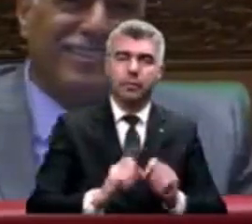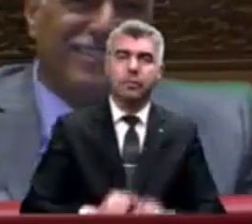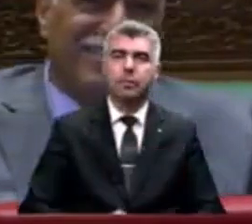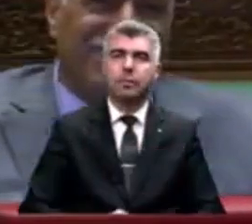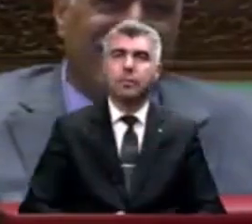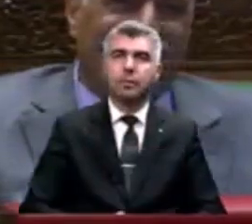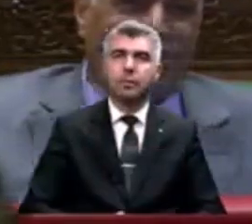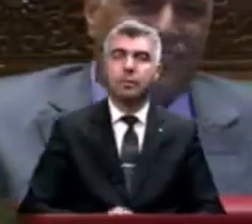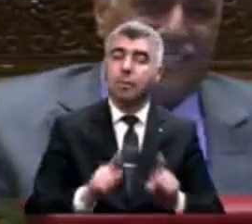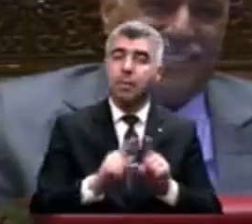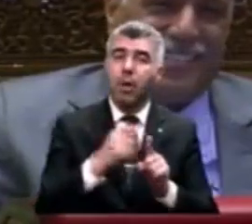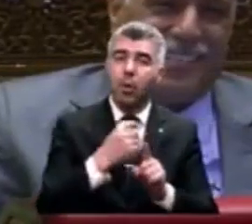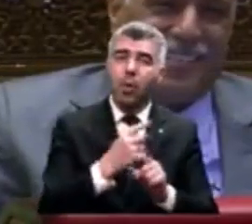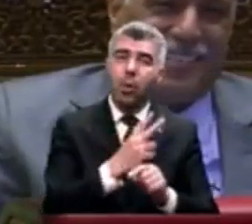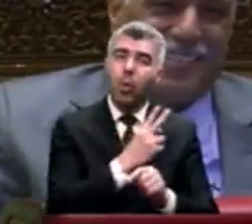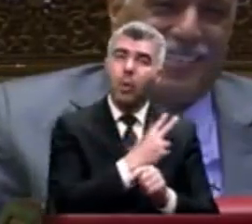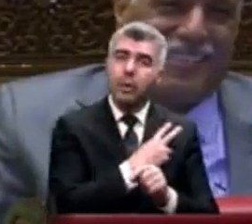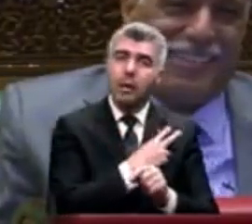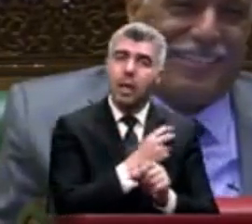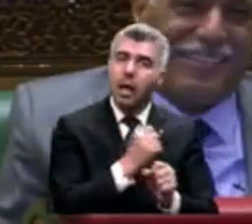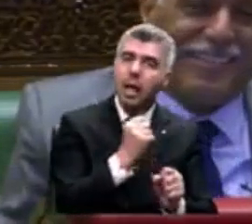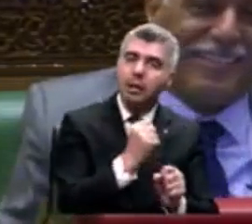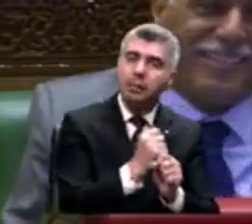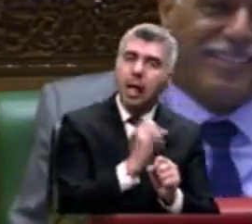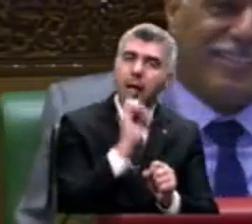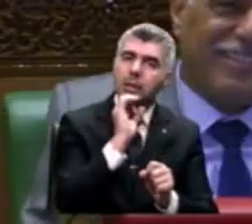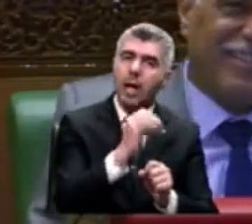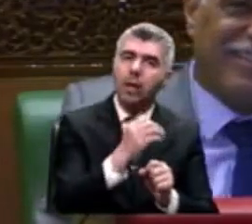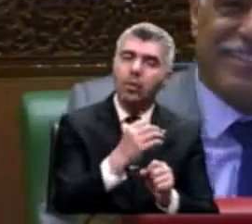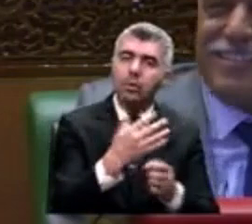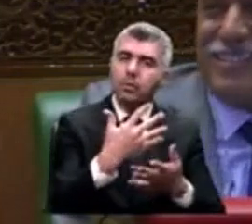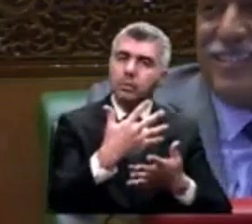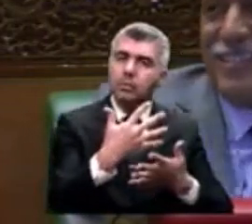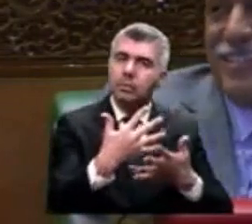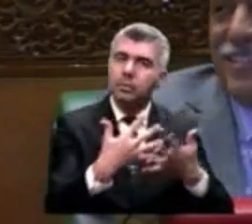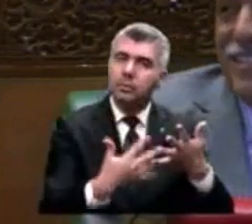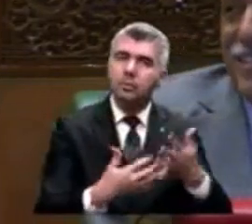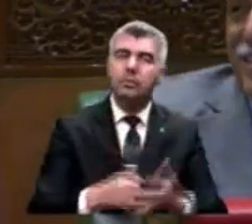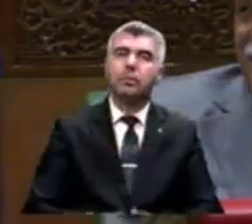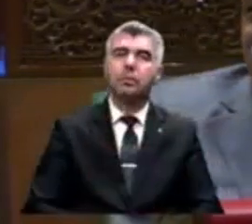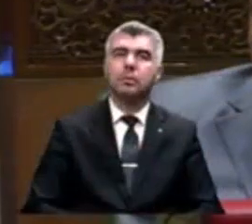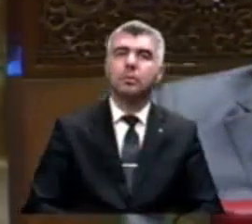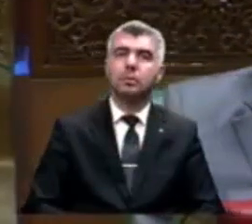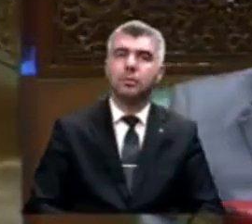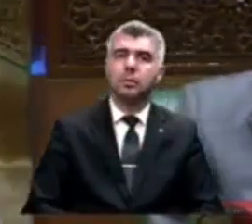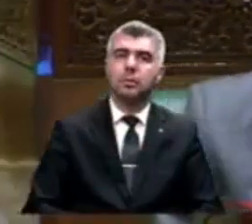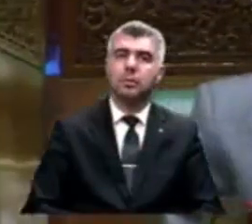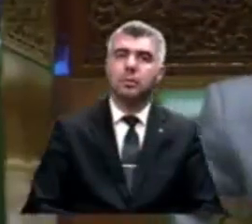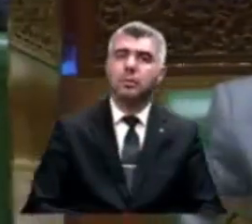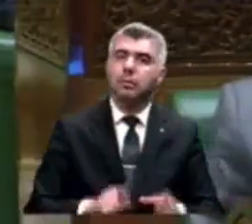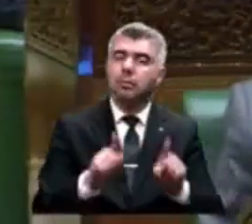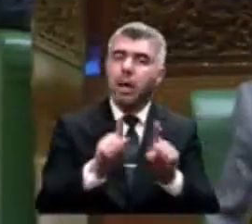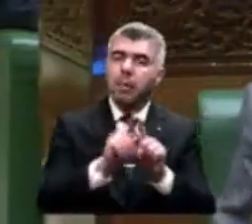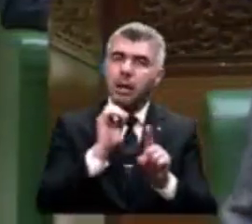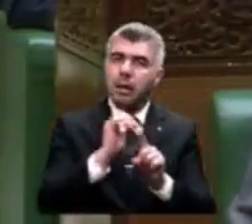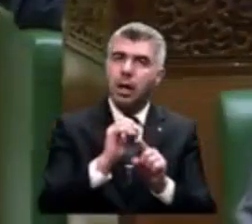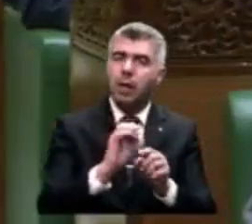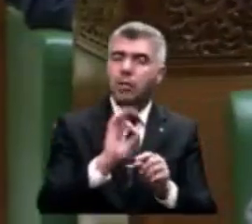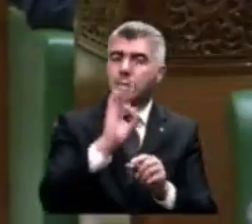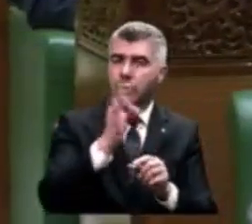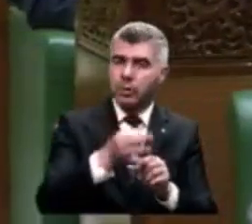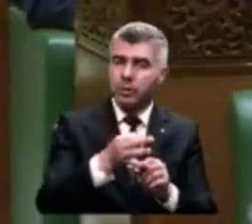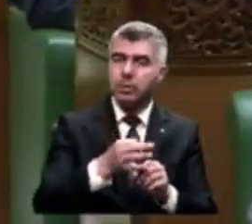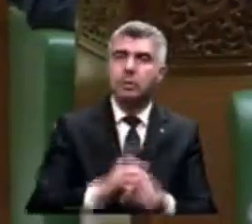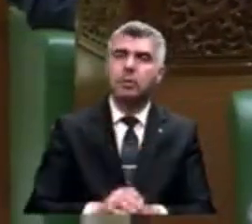ولسا نطلبوا من الاستاذ هو باش يقوم بداك السوايع ديال العمل اللي هي محدده ويقوم بالمهام اللي هي عندها